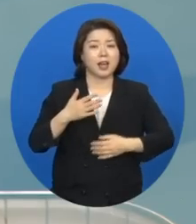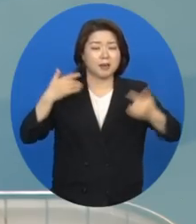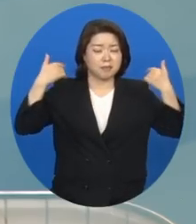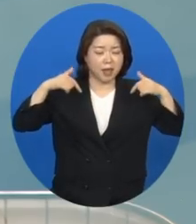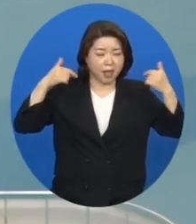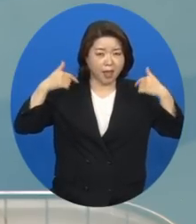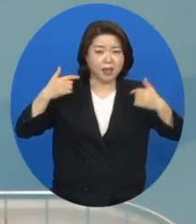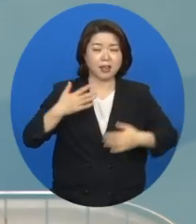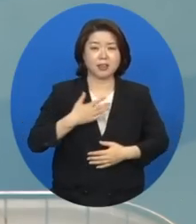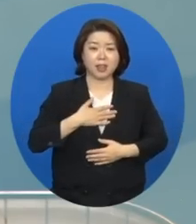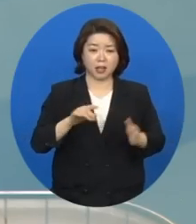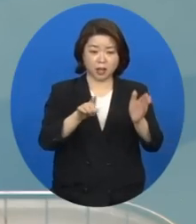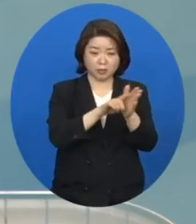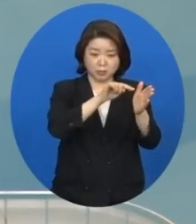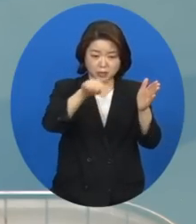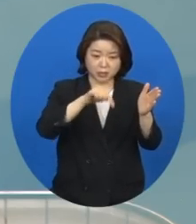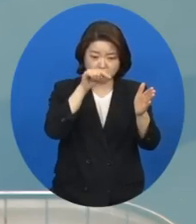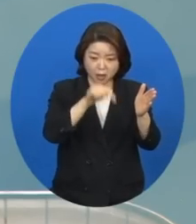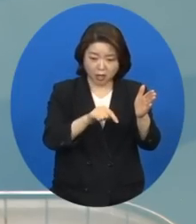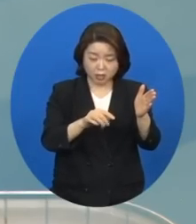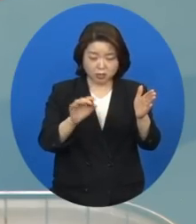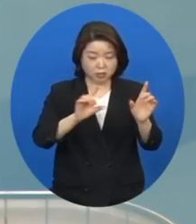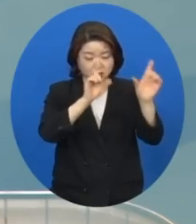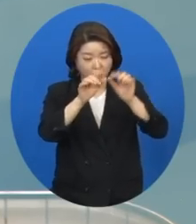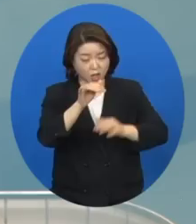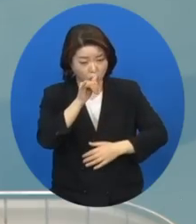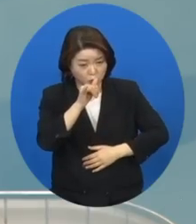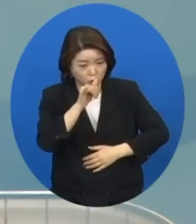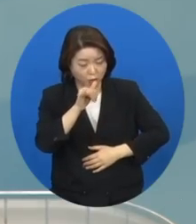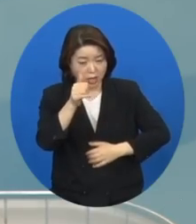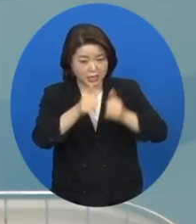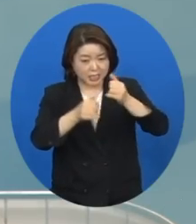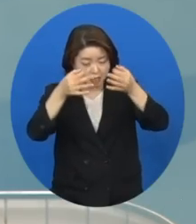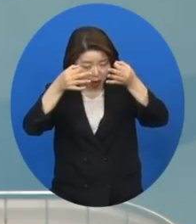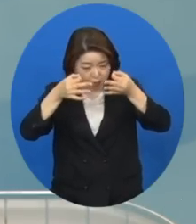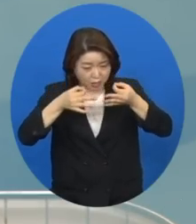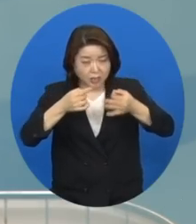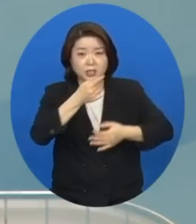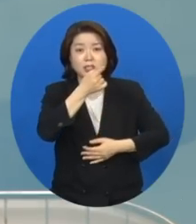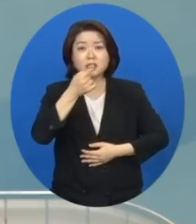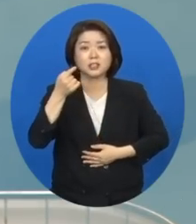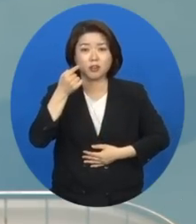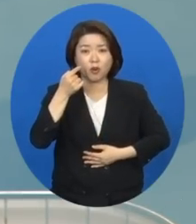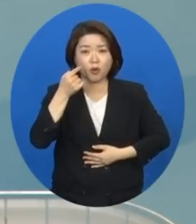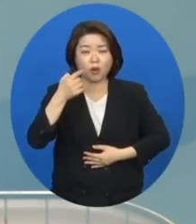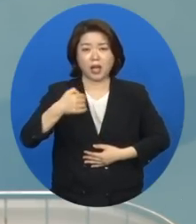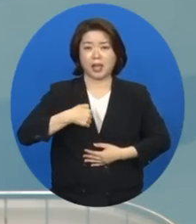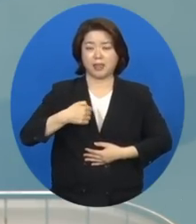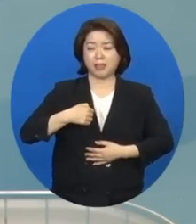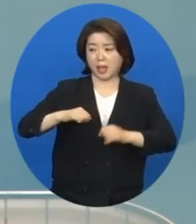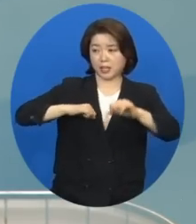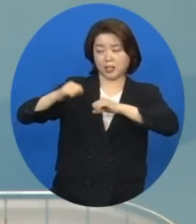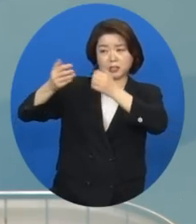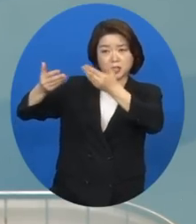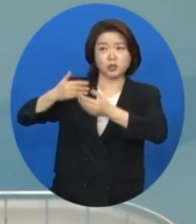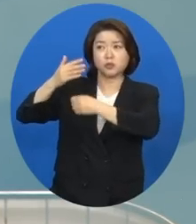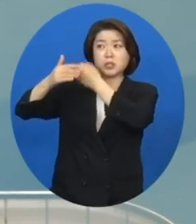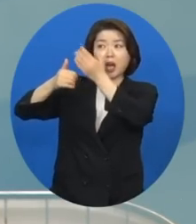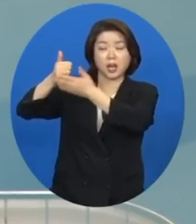날마다 내가 믿음 안에서 살고 있는지, 내가 시험한 그 증거를, 나에게 역사하신 그